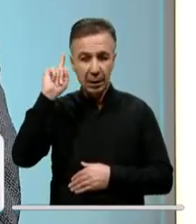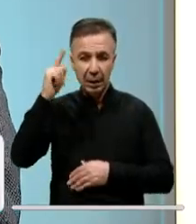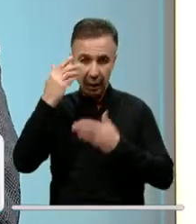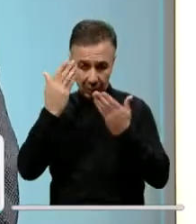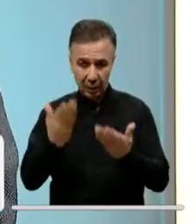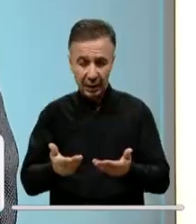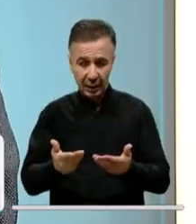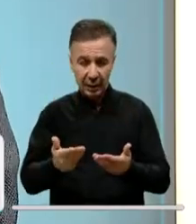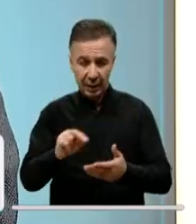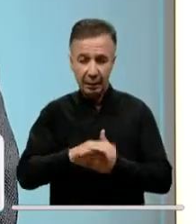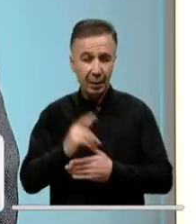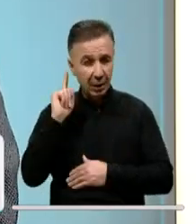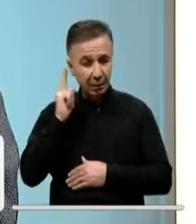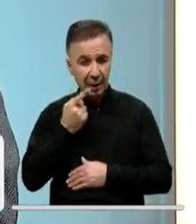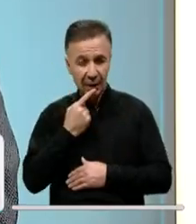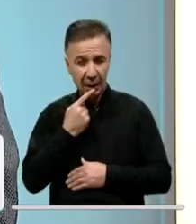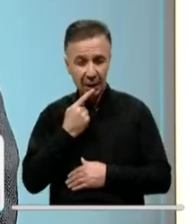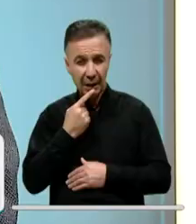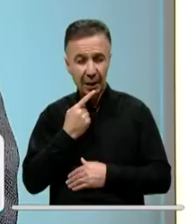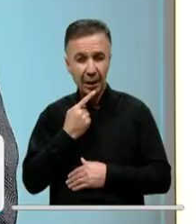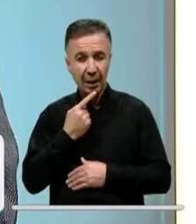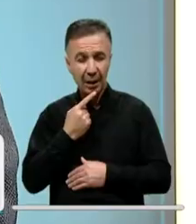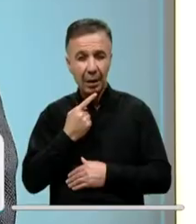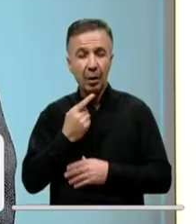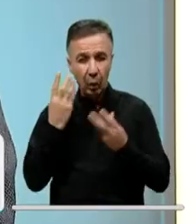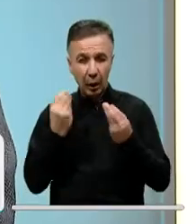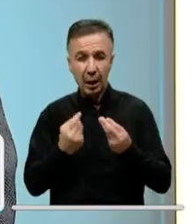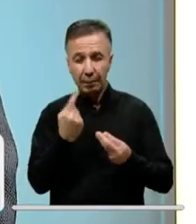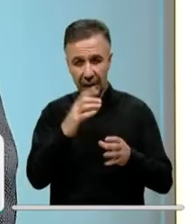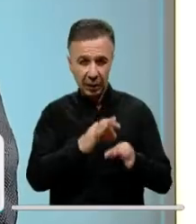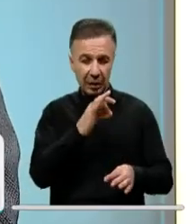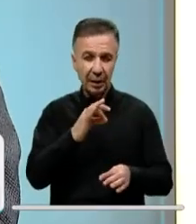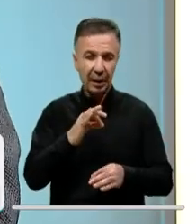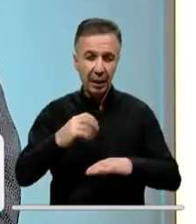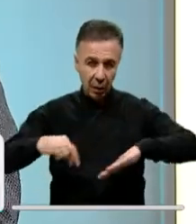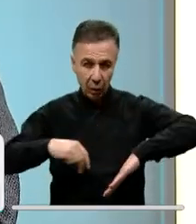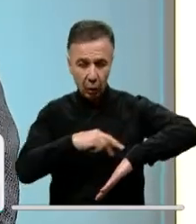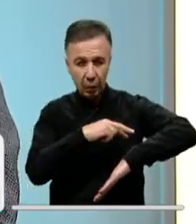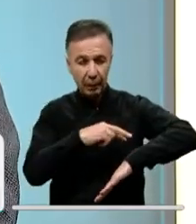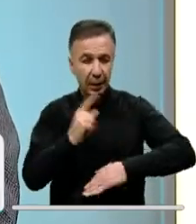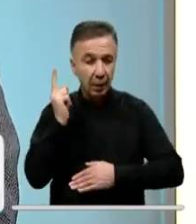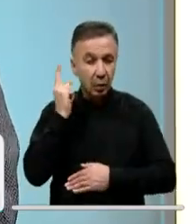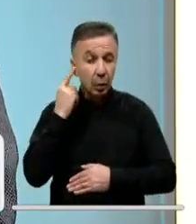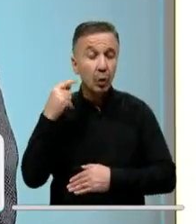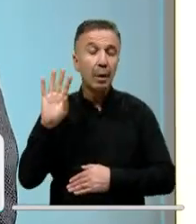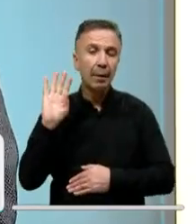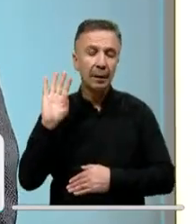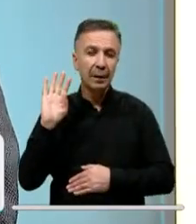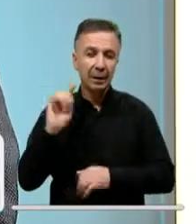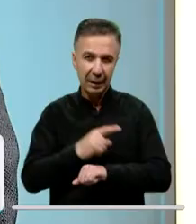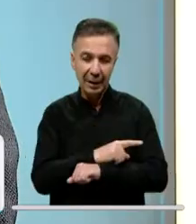gibi, işitme engelli olan bir kimsenin hutbeyi duymaması durumunda